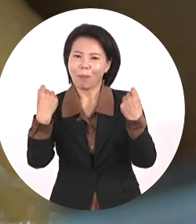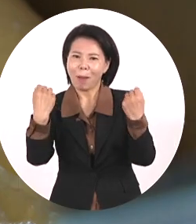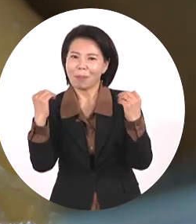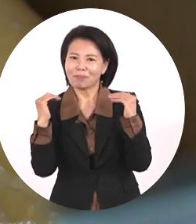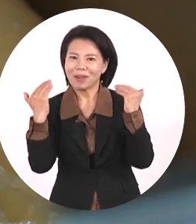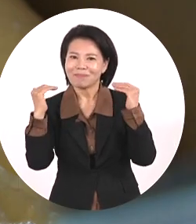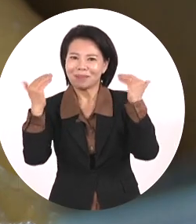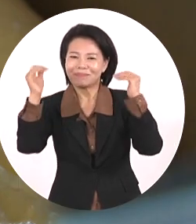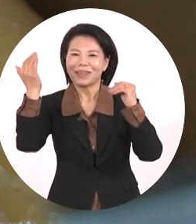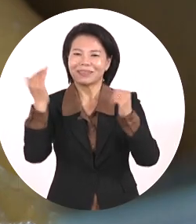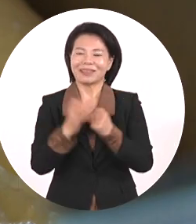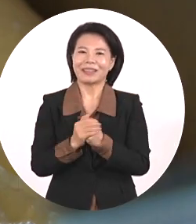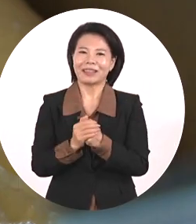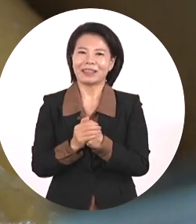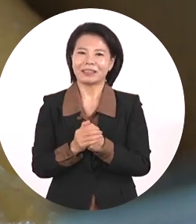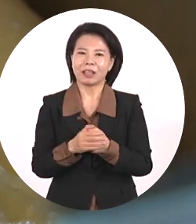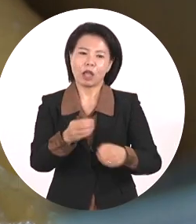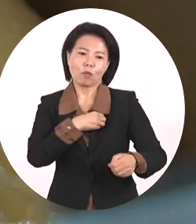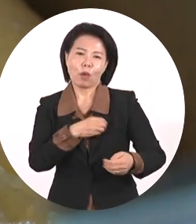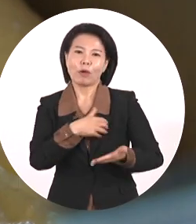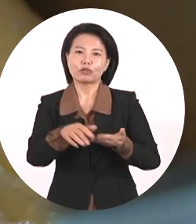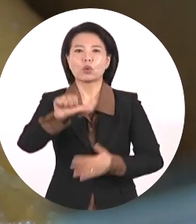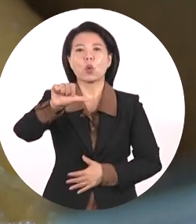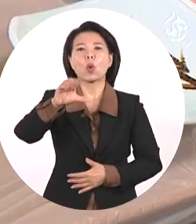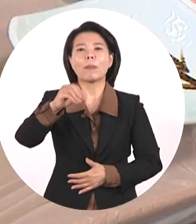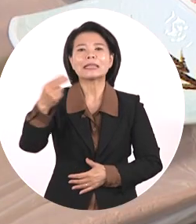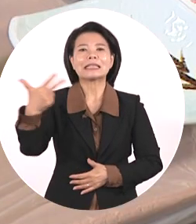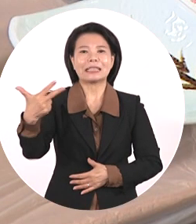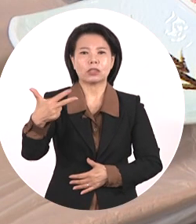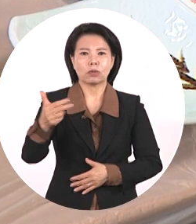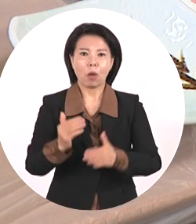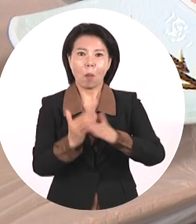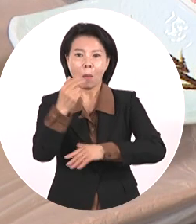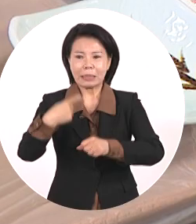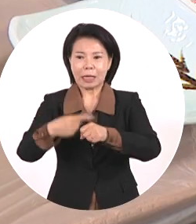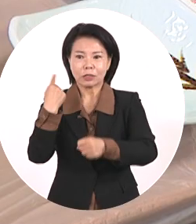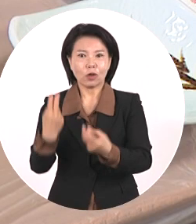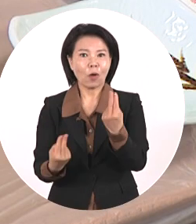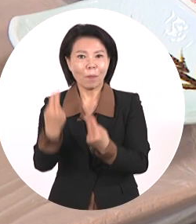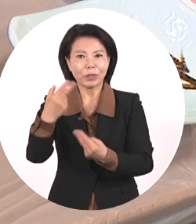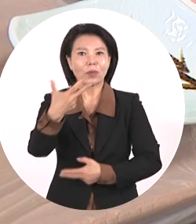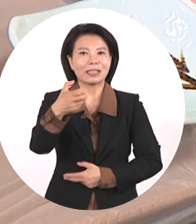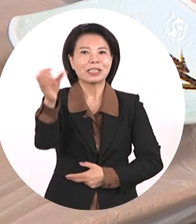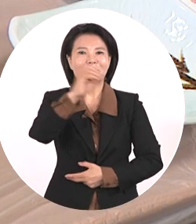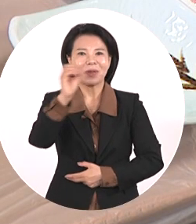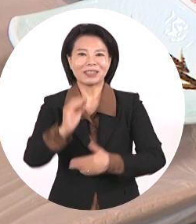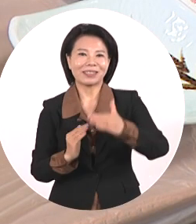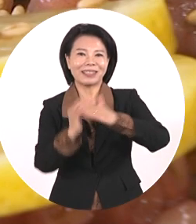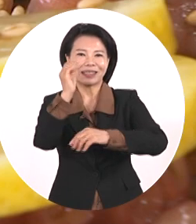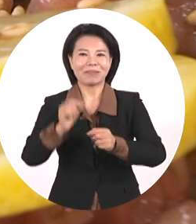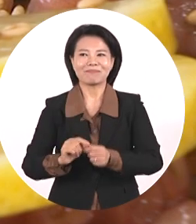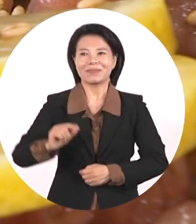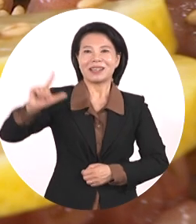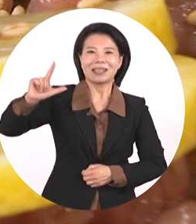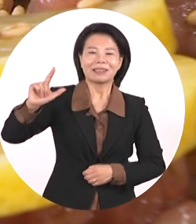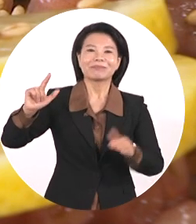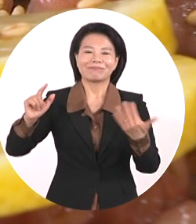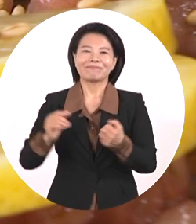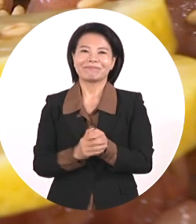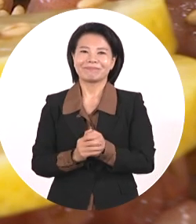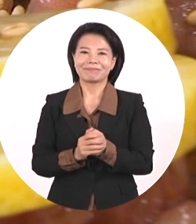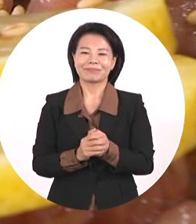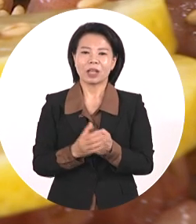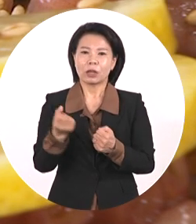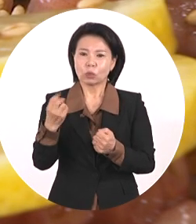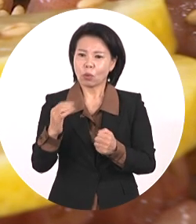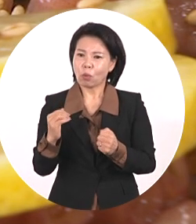차지하며 꾸준히 늘고 있는데요. 회원수도 5만 7천 명을 넘어 작년보다 70% 이상